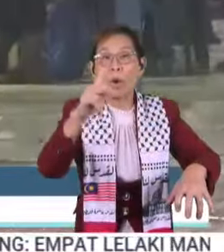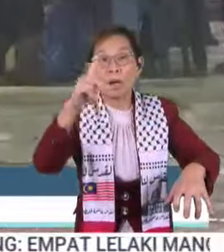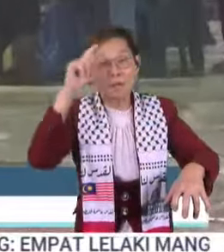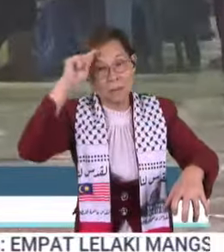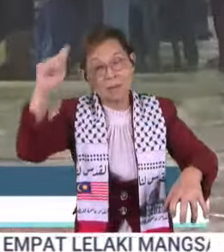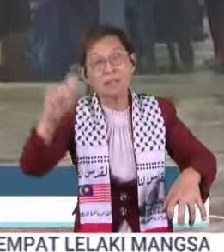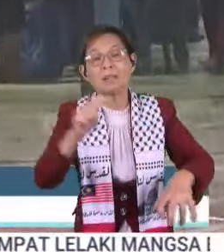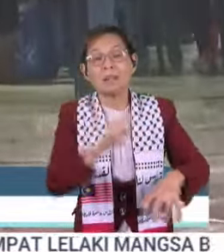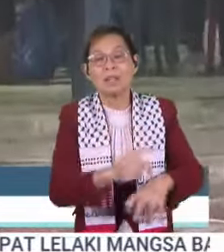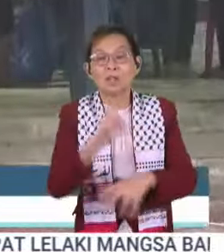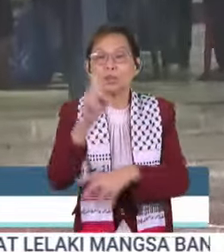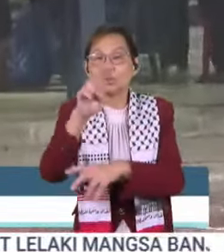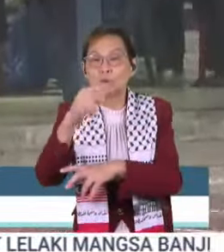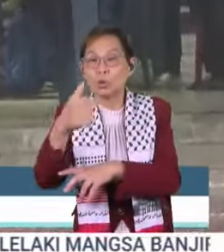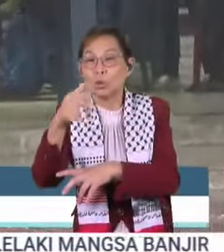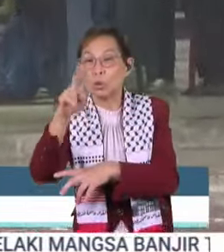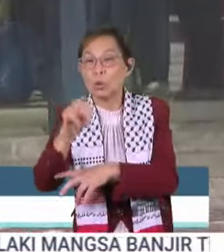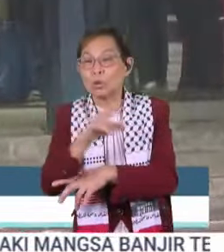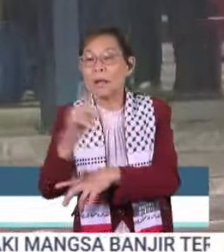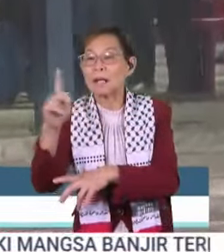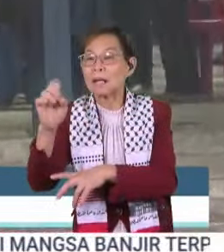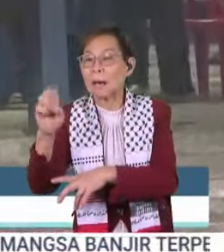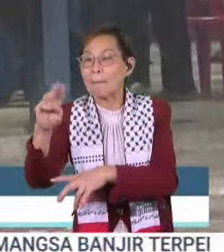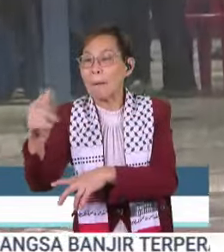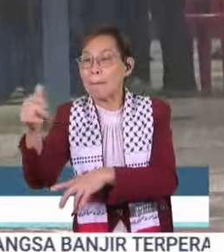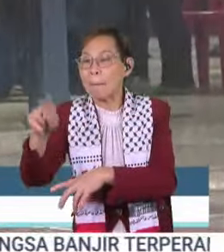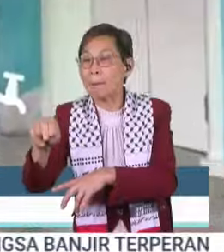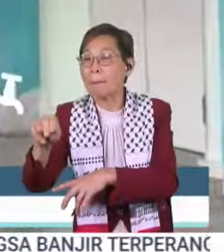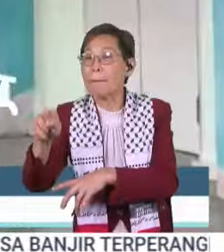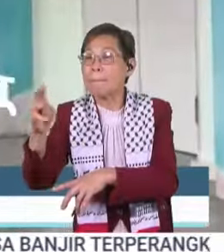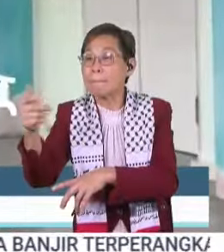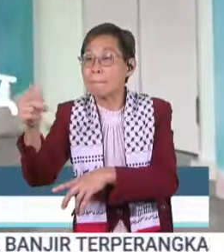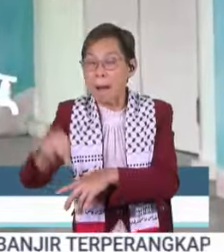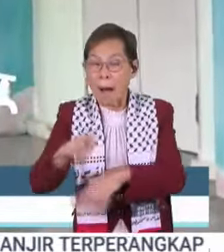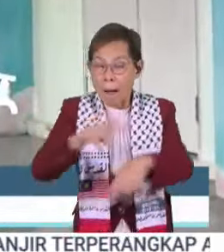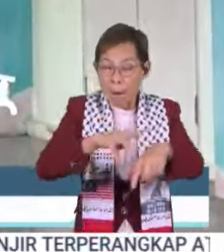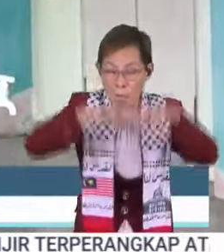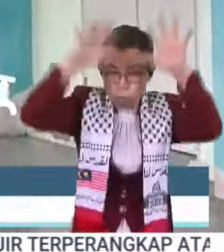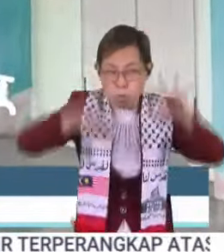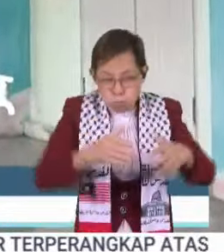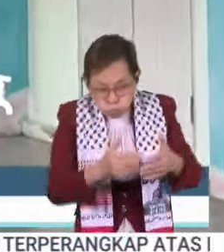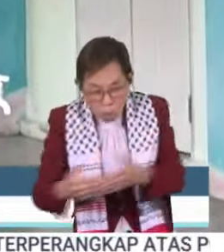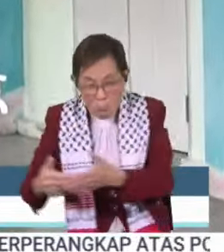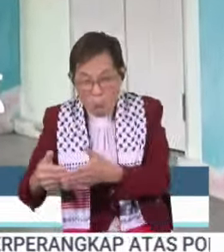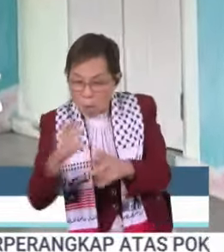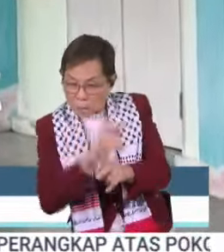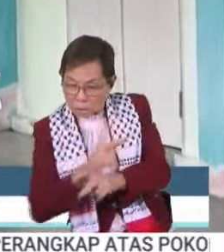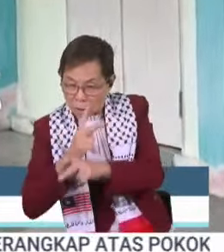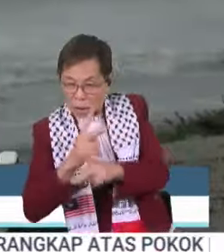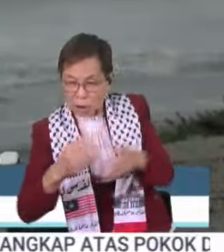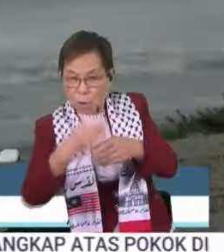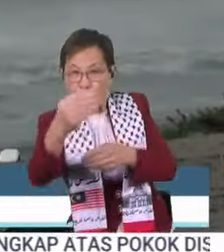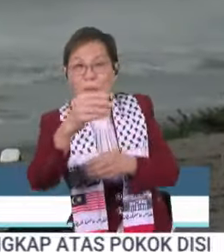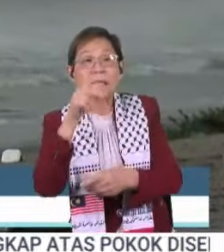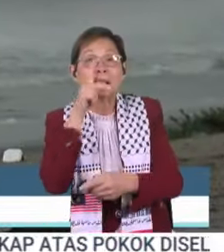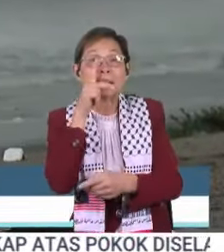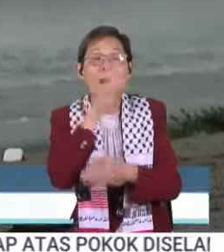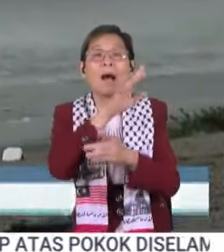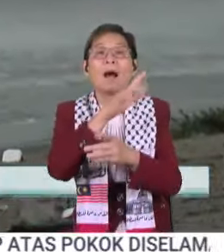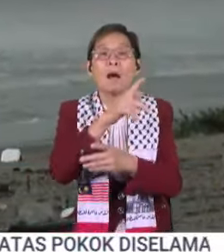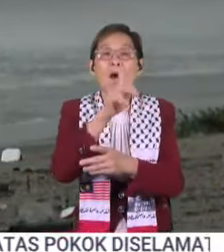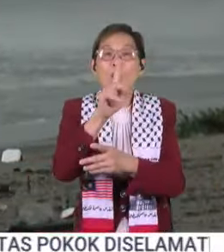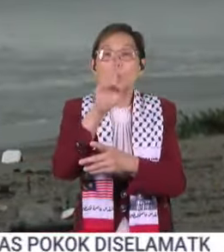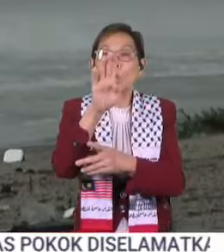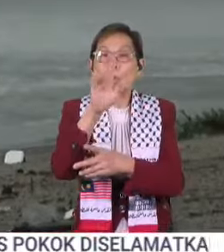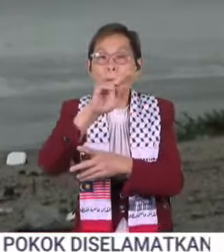marang dungun dan kemaman dalam kenyataan sama amaran hujan berterusan tahap waspada turut dikeluarkan di Kedah meliputi